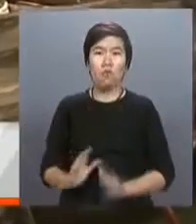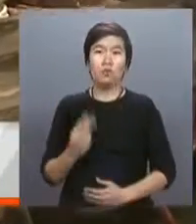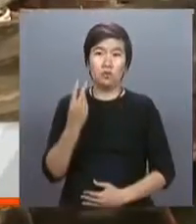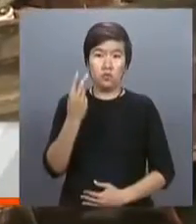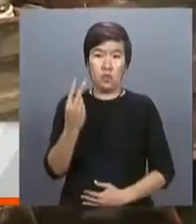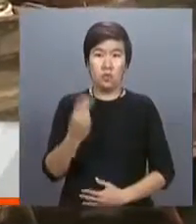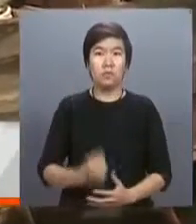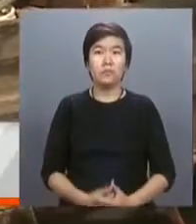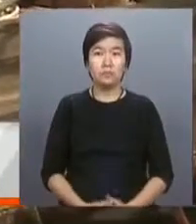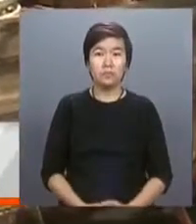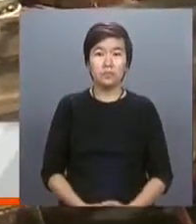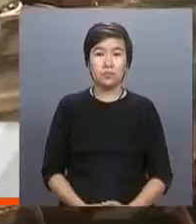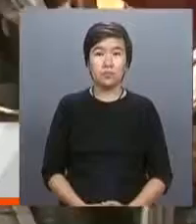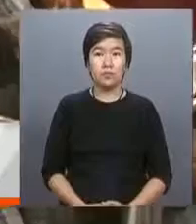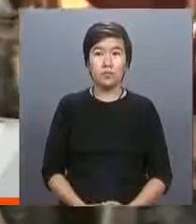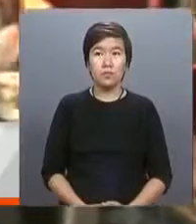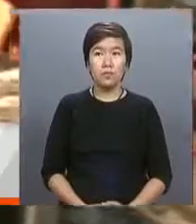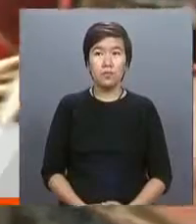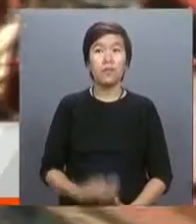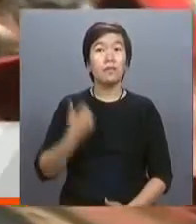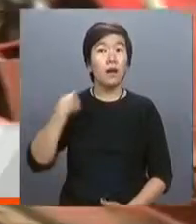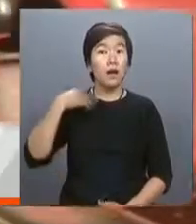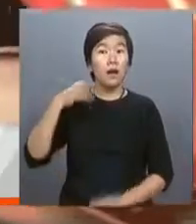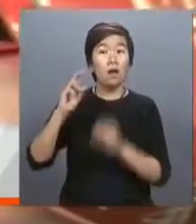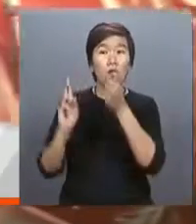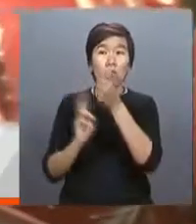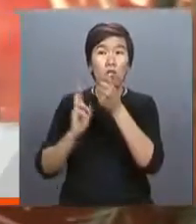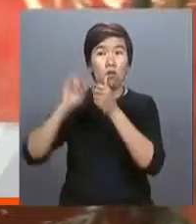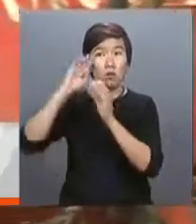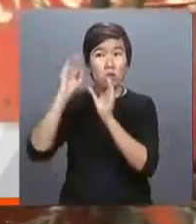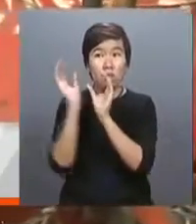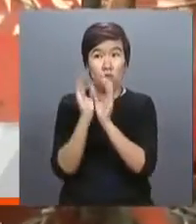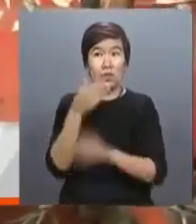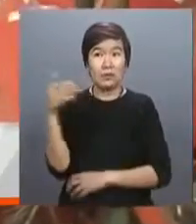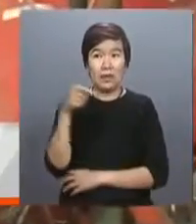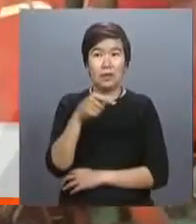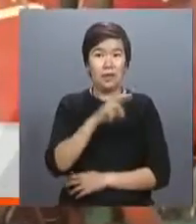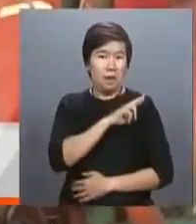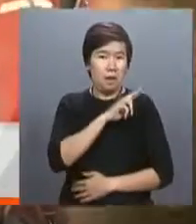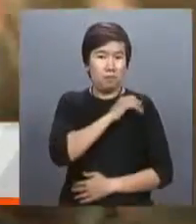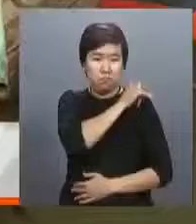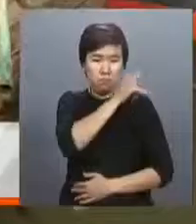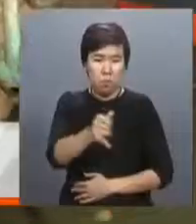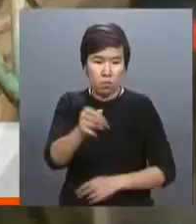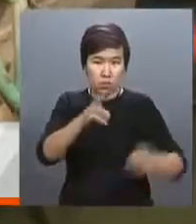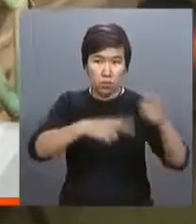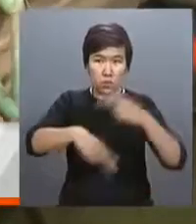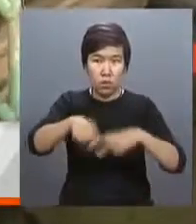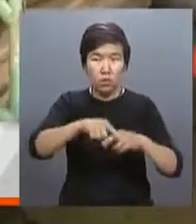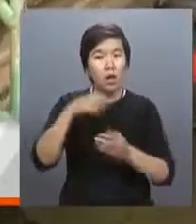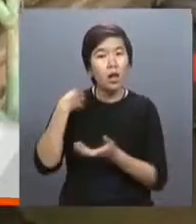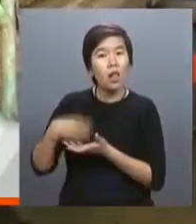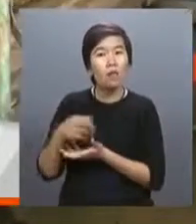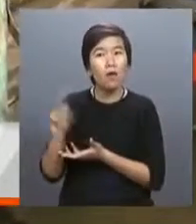คะพลตำรวจเอกพงศพัฒน์พงษ์เจริญรองผู้บัญชาการตำรวจแห่งชาติได้ลงพื้นที่ตรวจสอบที่เกิดเหตุพร้อมกับระบุว่า